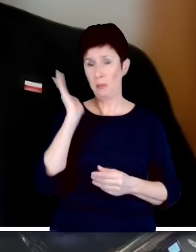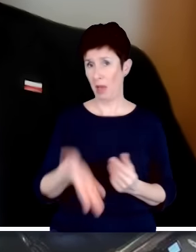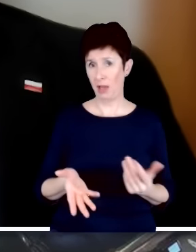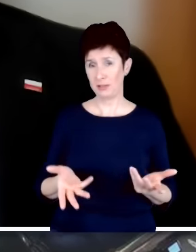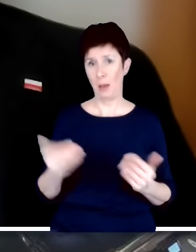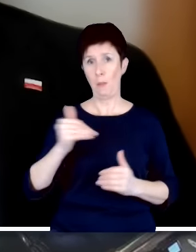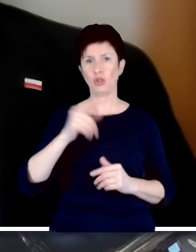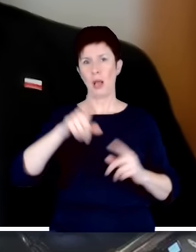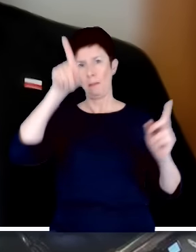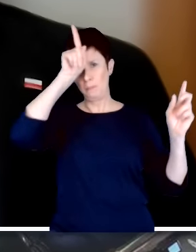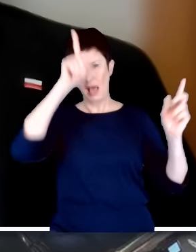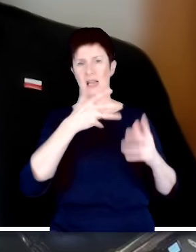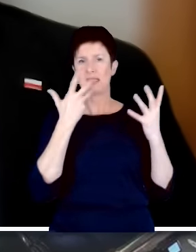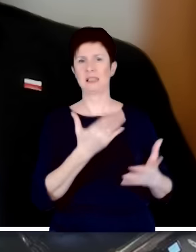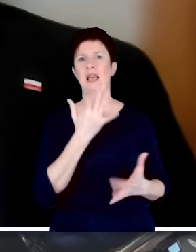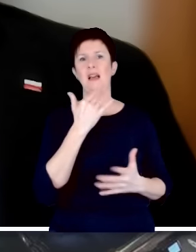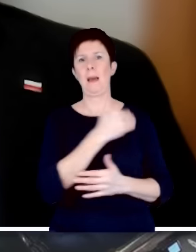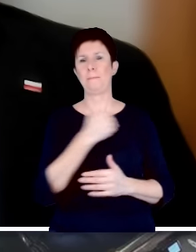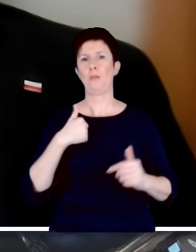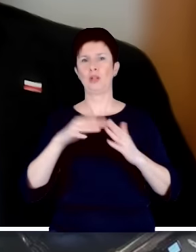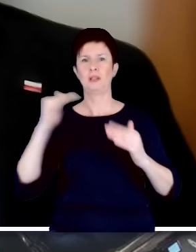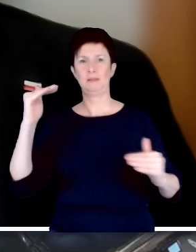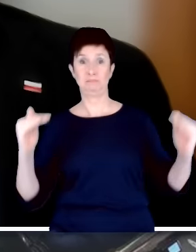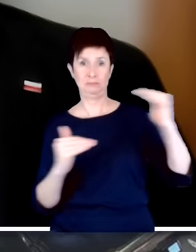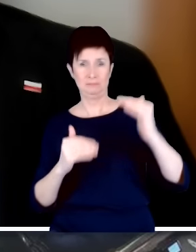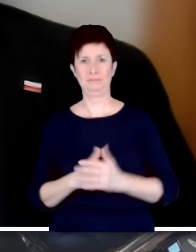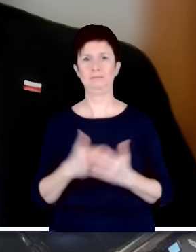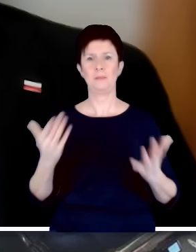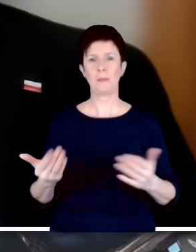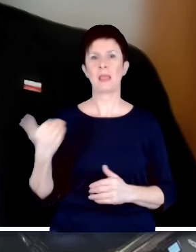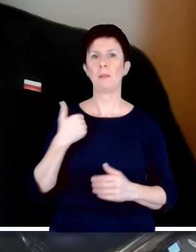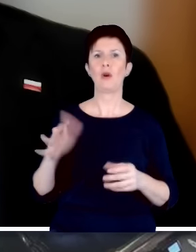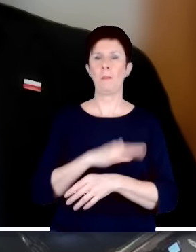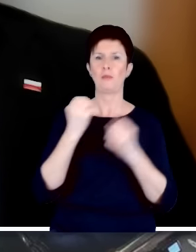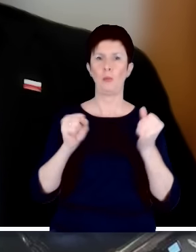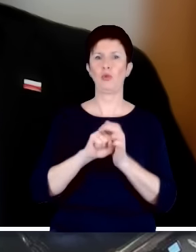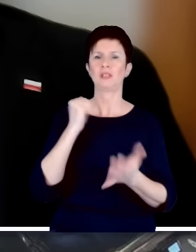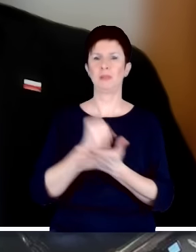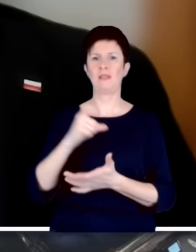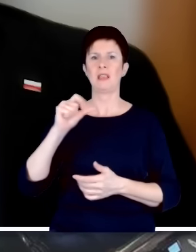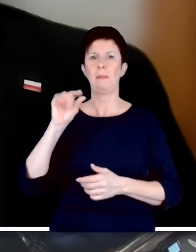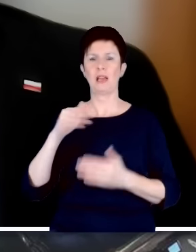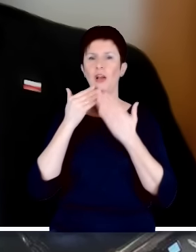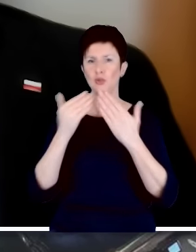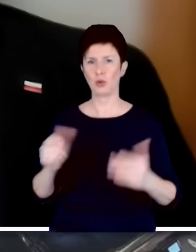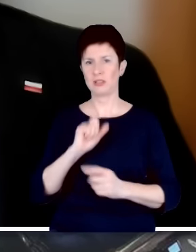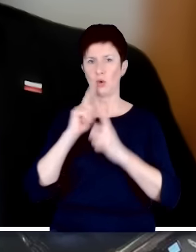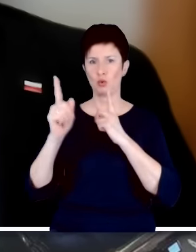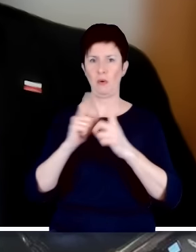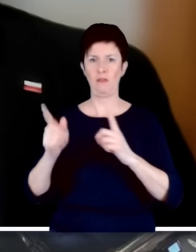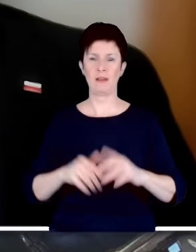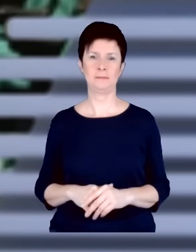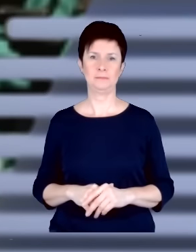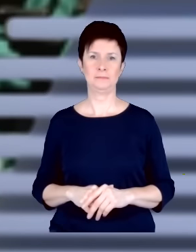byli czarną plamą na mapie Europy. Marcin Horała, były pełnomocnik rządu do spraw CPK. Bardzo panu dziękuję za rozmowę. Ja